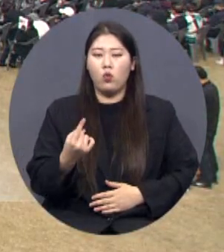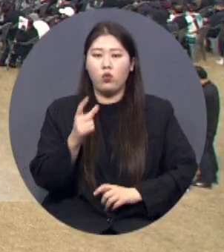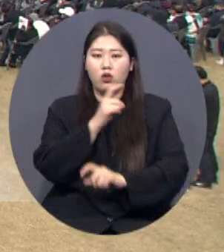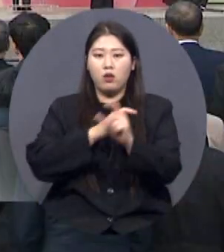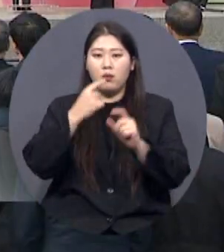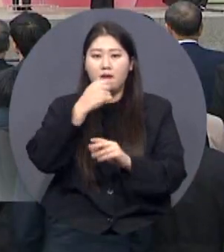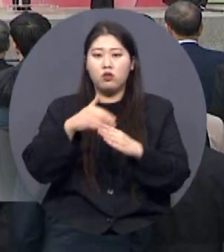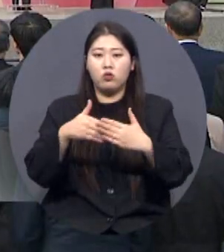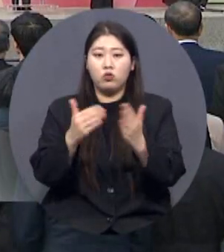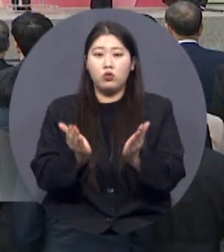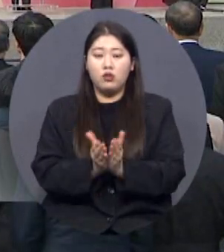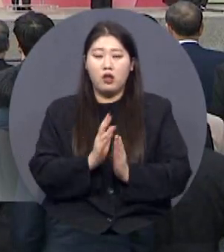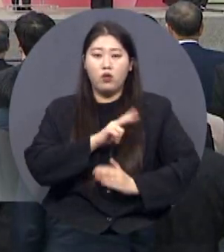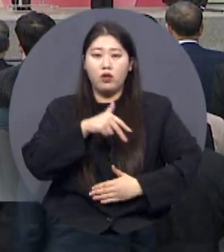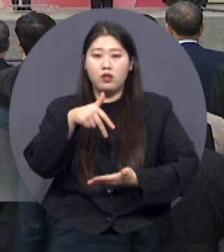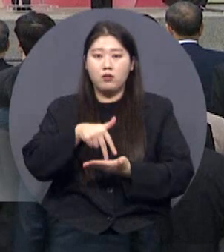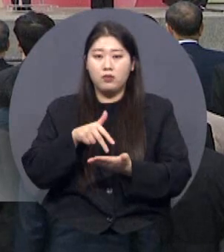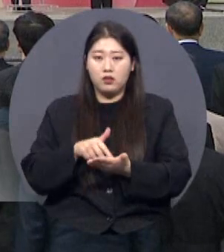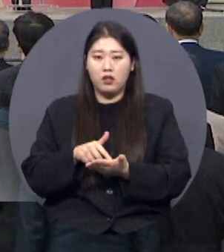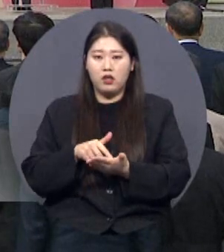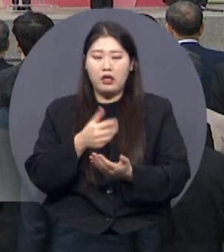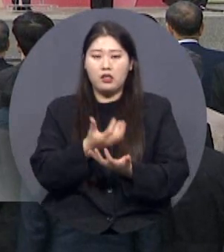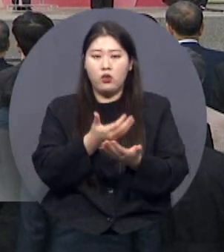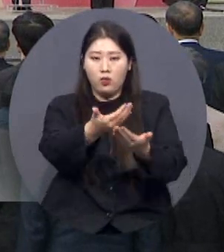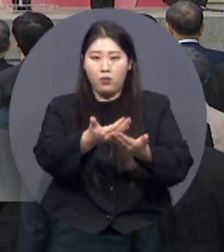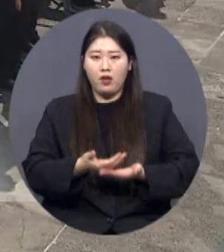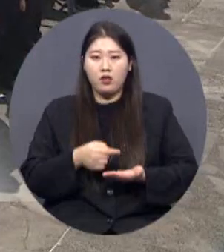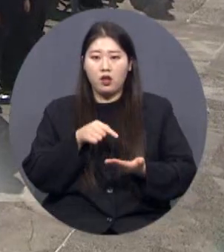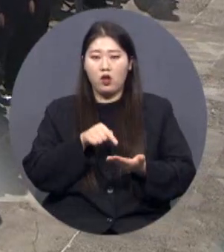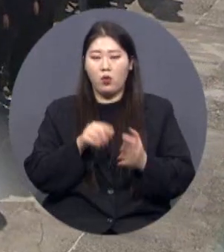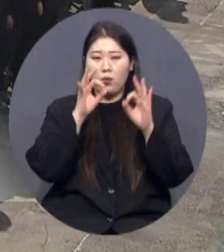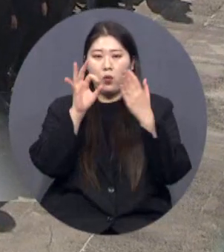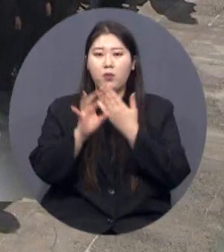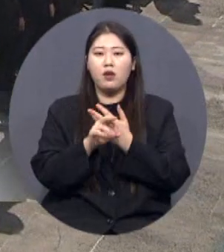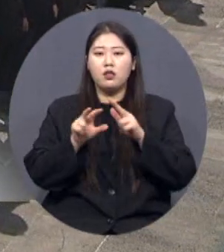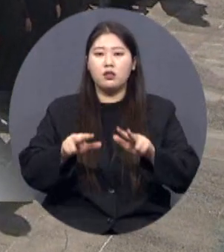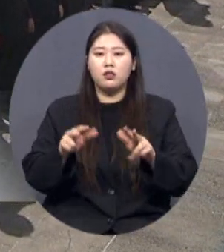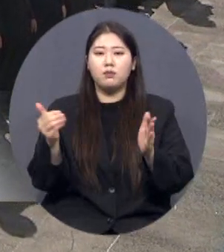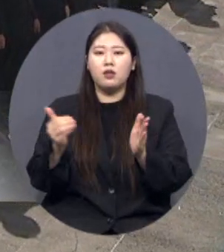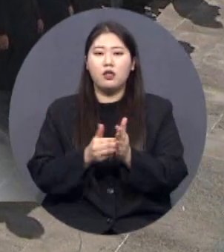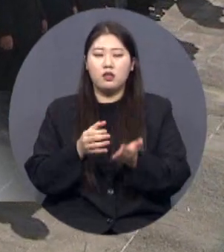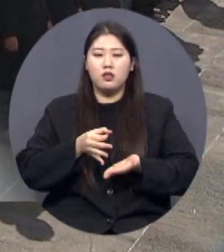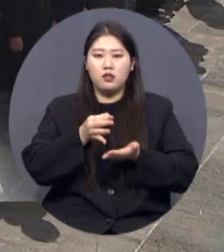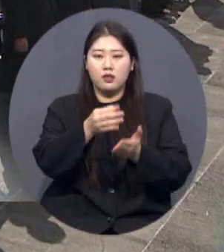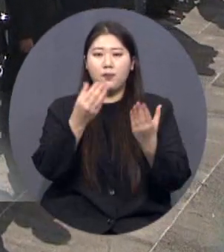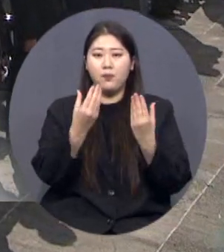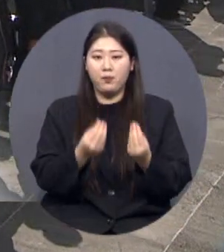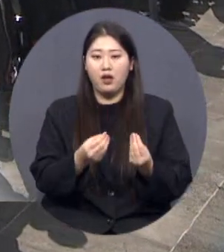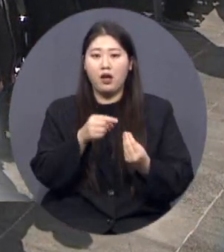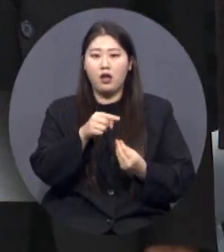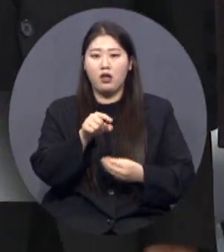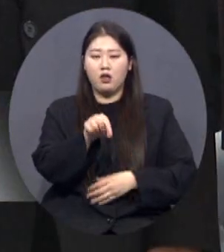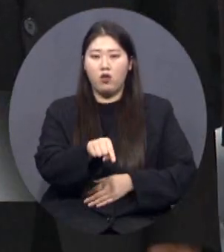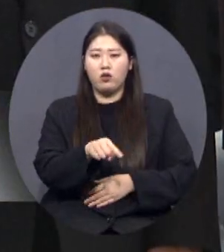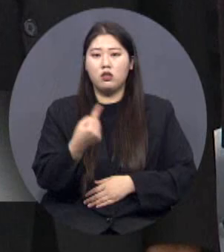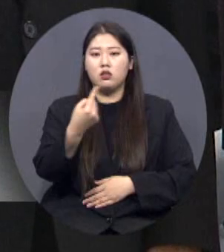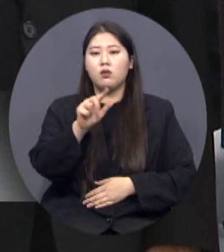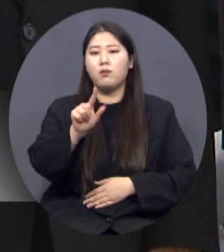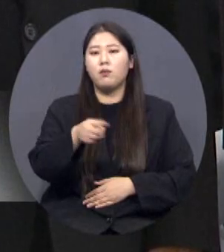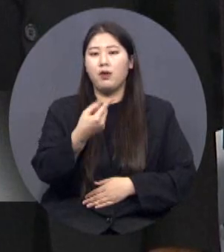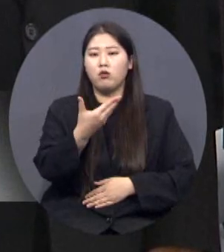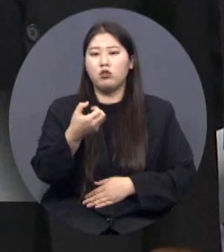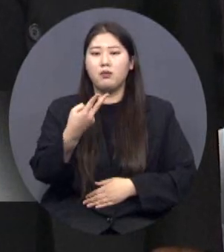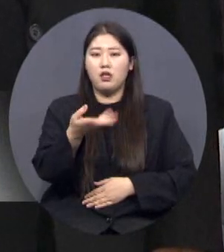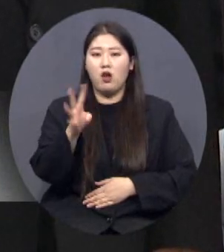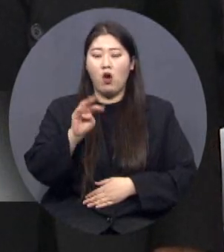국회의원이 행정안전부에서 제출받은 자료에 따르면 현재까지 지급 완료된 4.3 보상금은